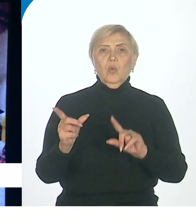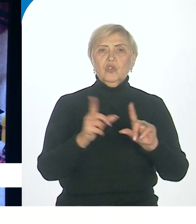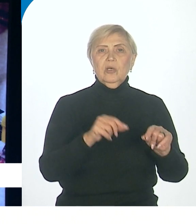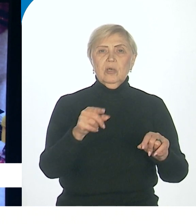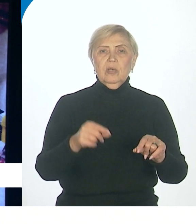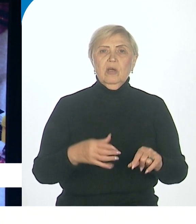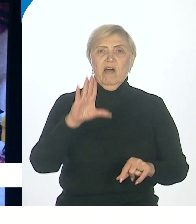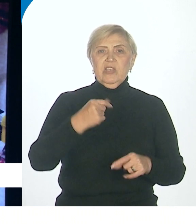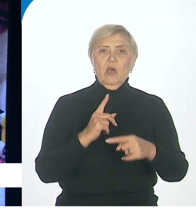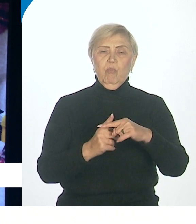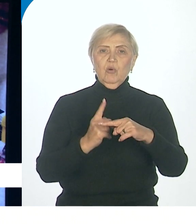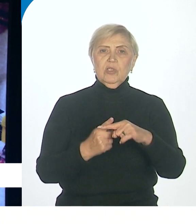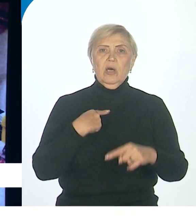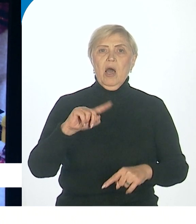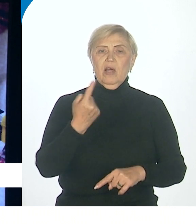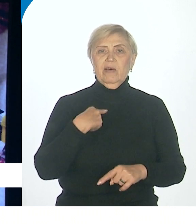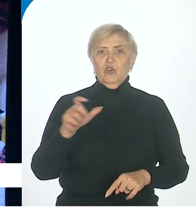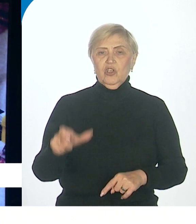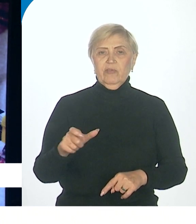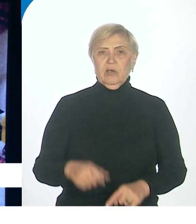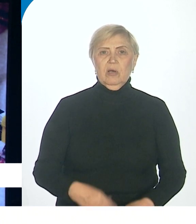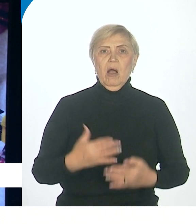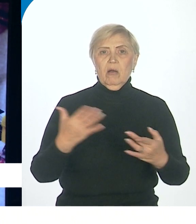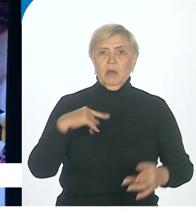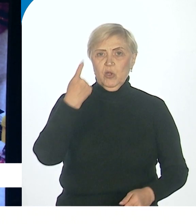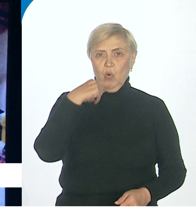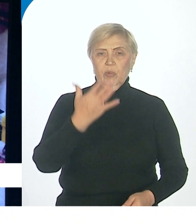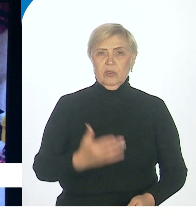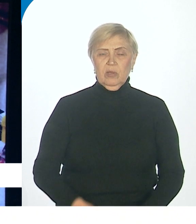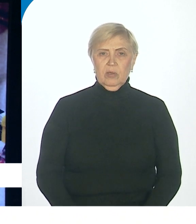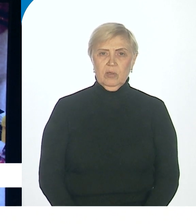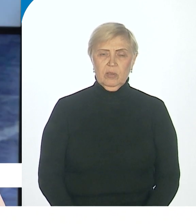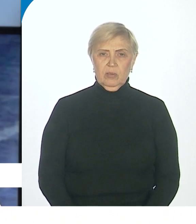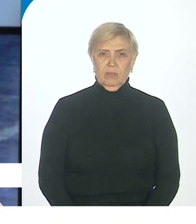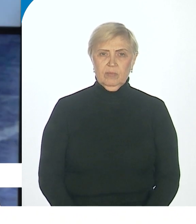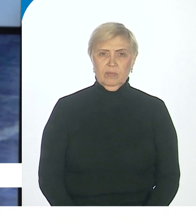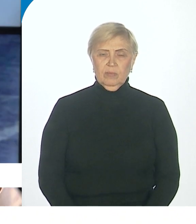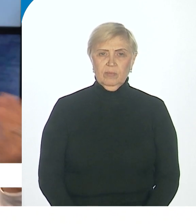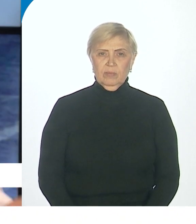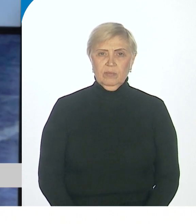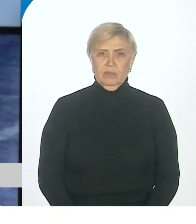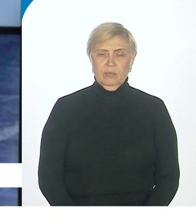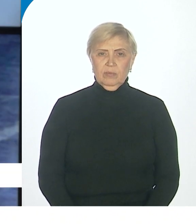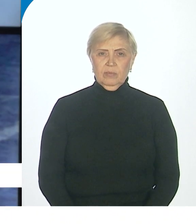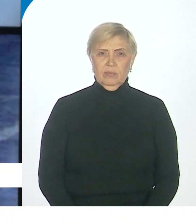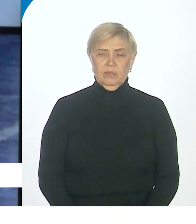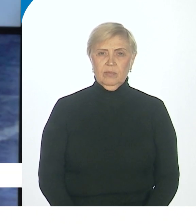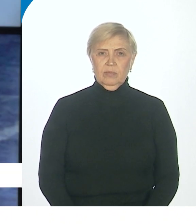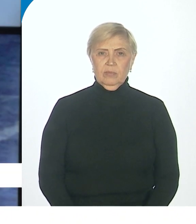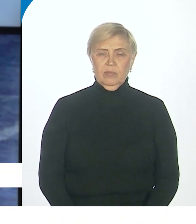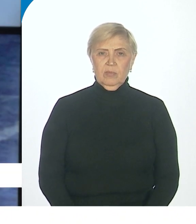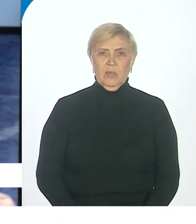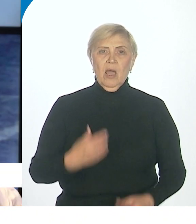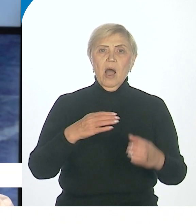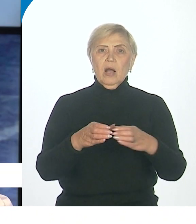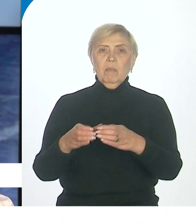все плюсы в какого-то одного хотя бы человека, но каким-то образом попали? Ну, прям со всеми командами из финала я не общаюсь,